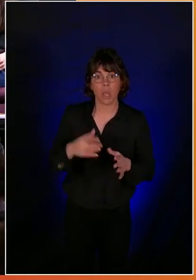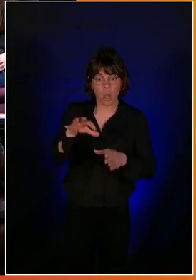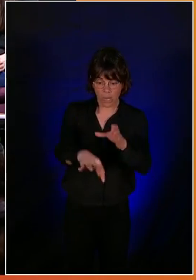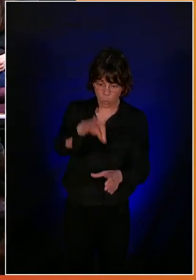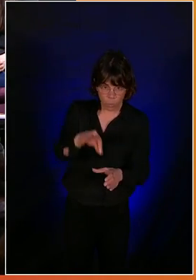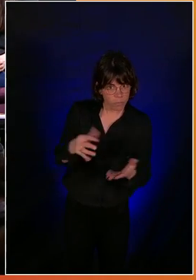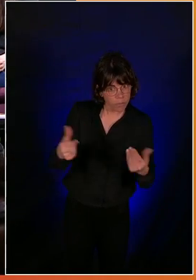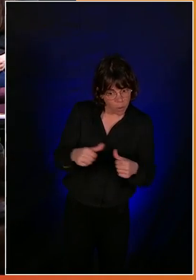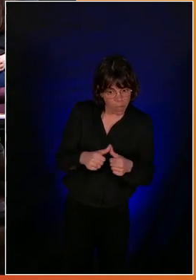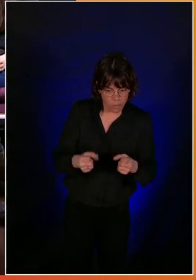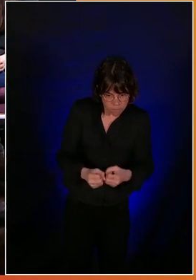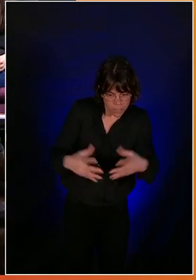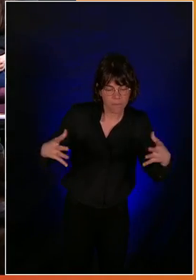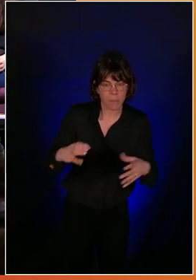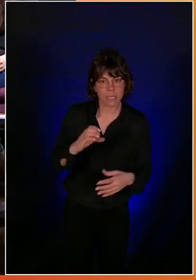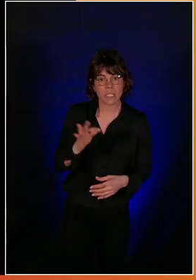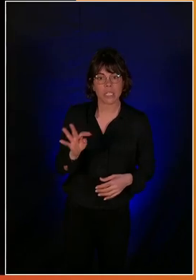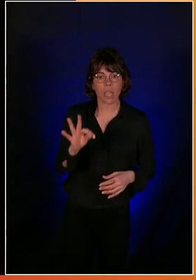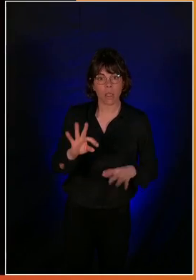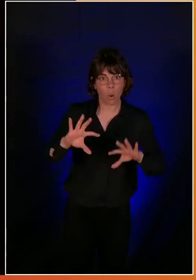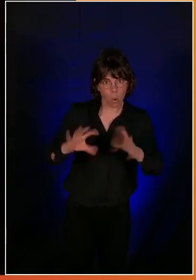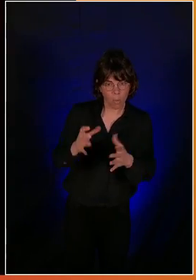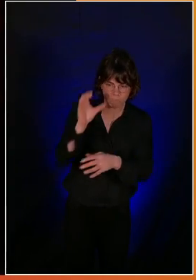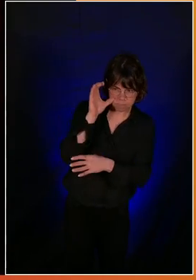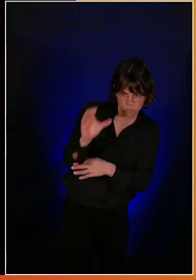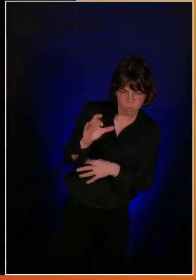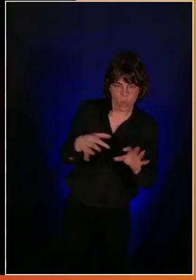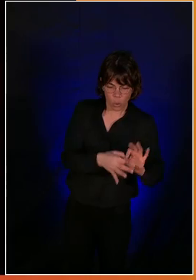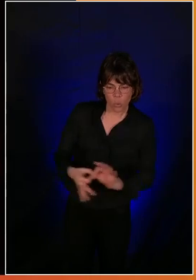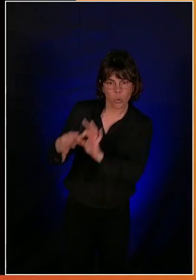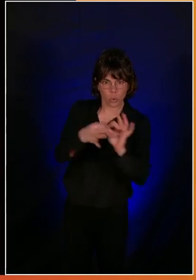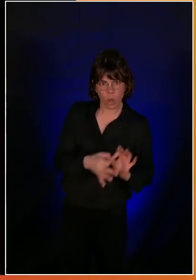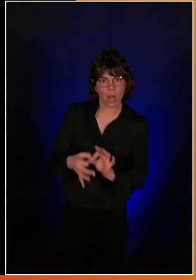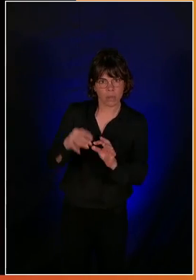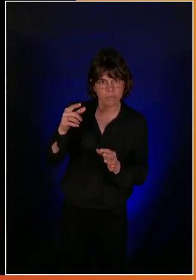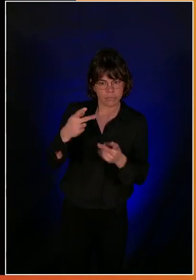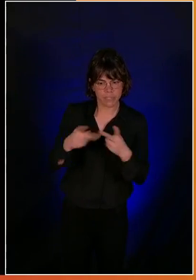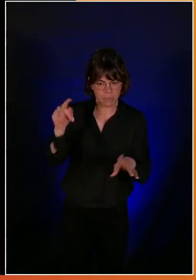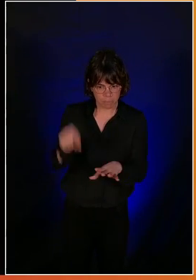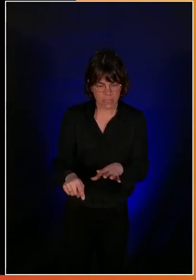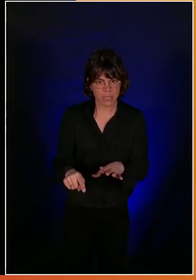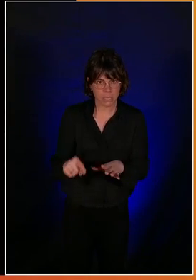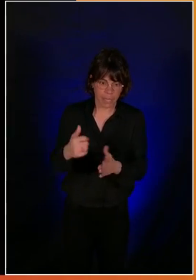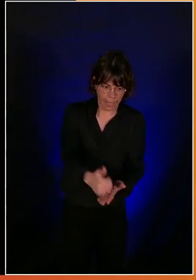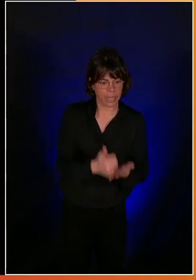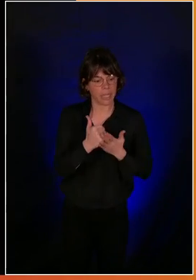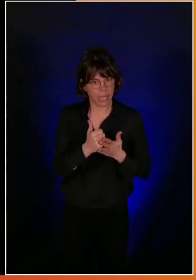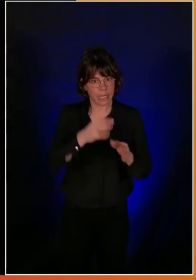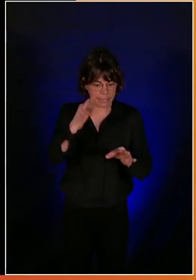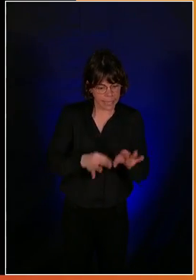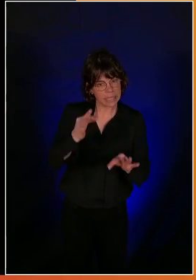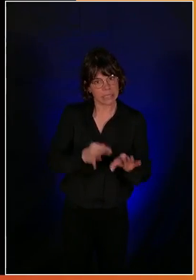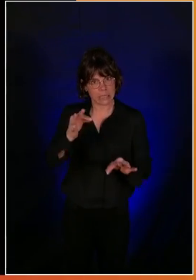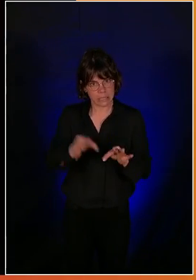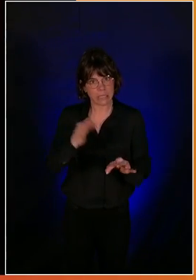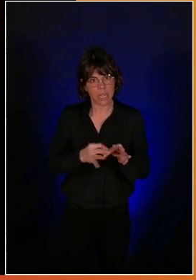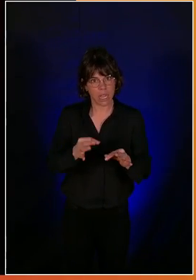ont essayé de développer la CGT grâce au suivi de de l'Union Locale de châel et à l'appui de la Fédération textile habillement